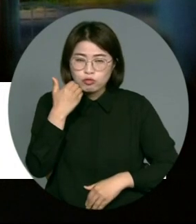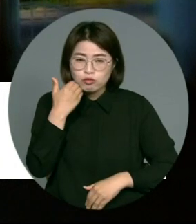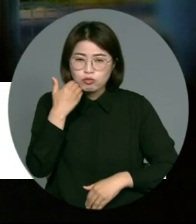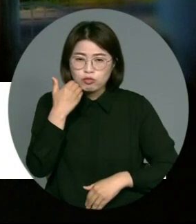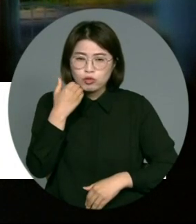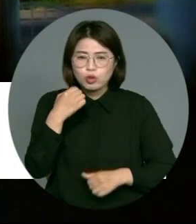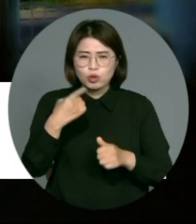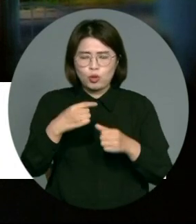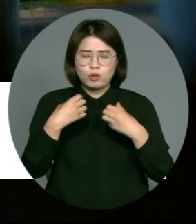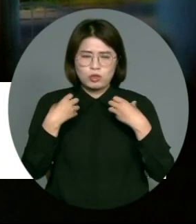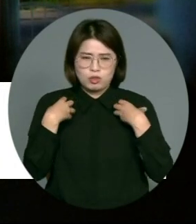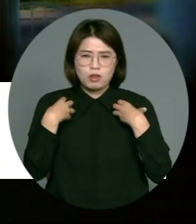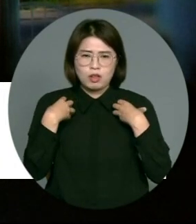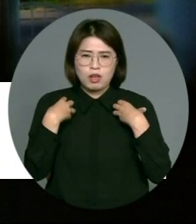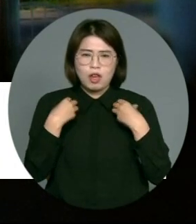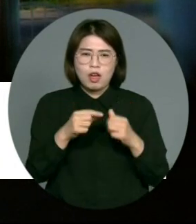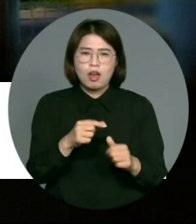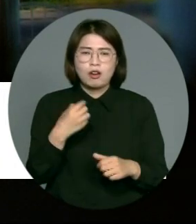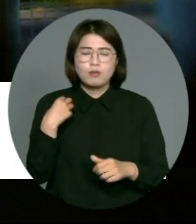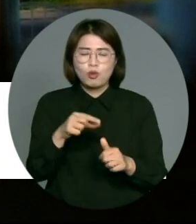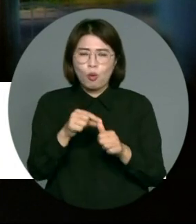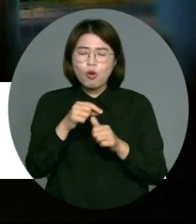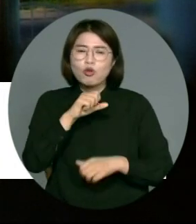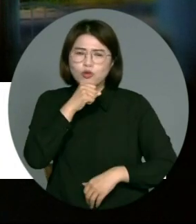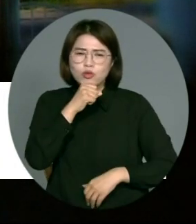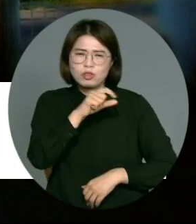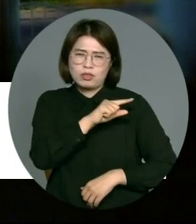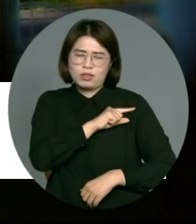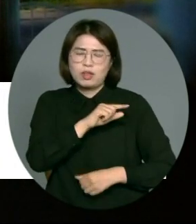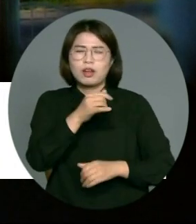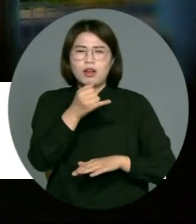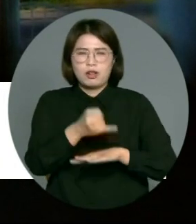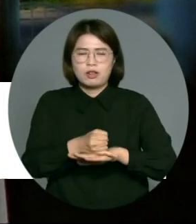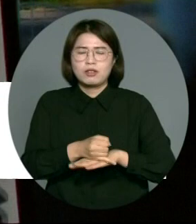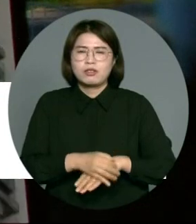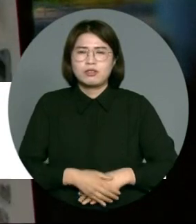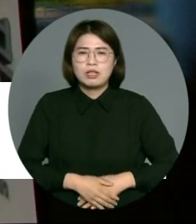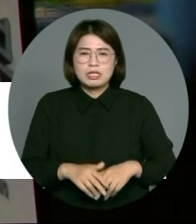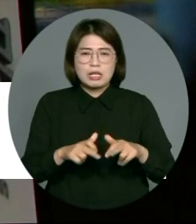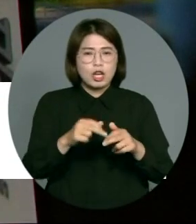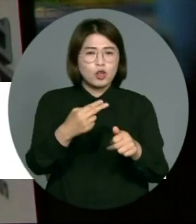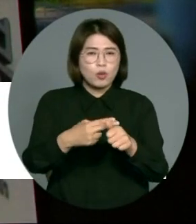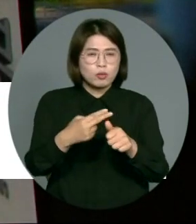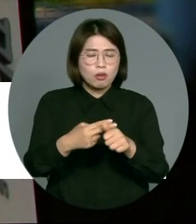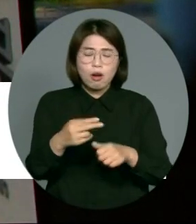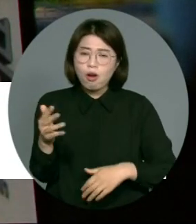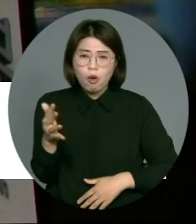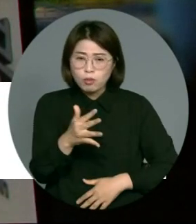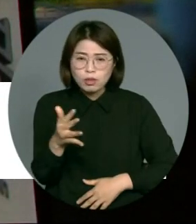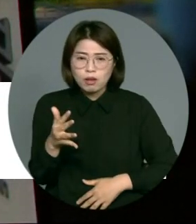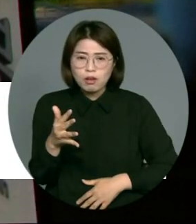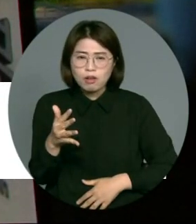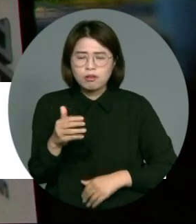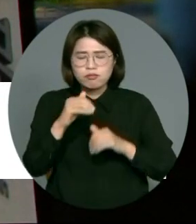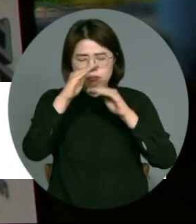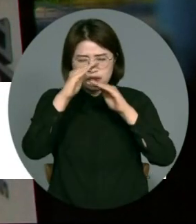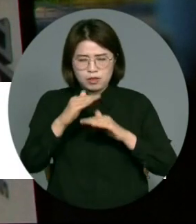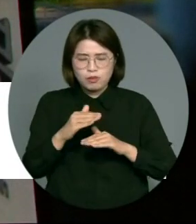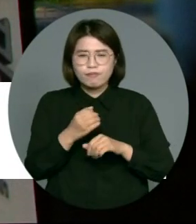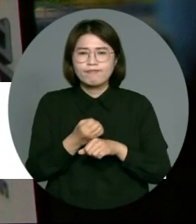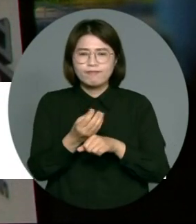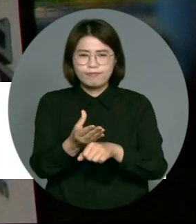17개 교육청의 의무 고용률이 가장 낮습니다. 장애인 교사를 찾아볼 수 없는 현실을 윤소영